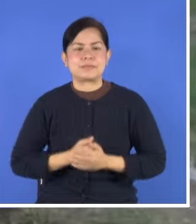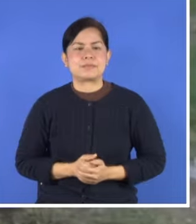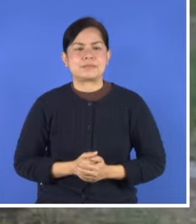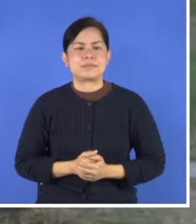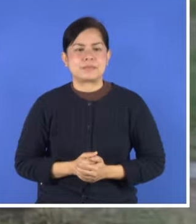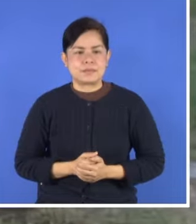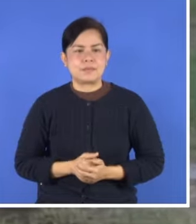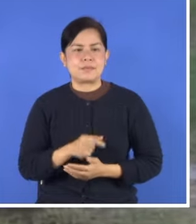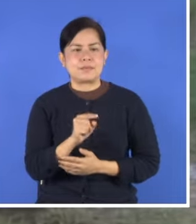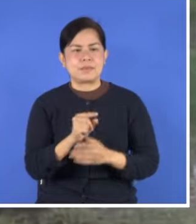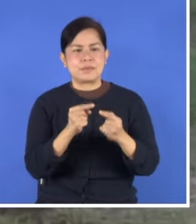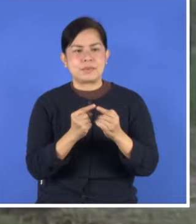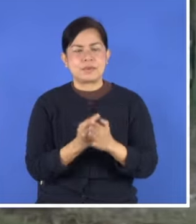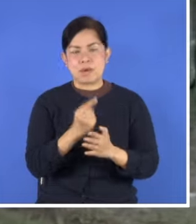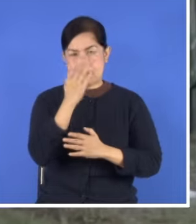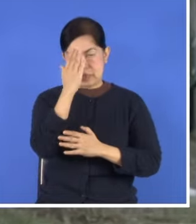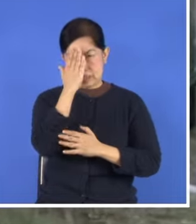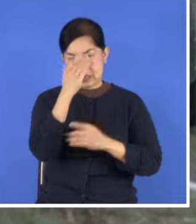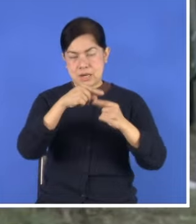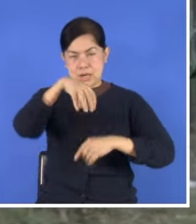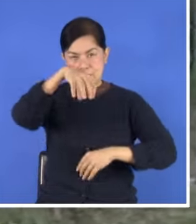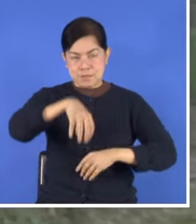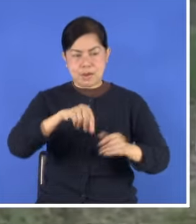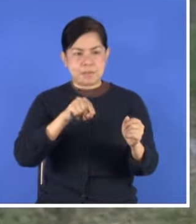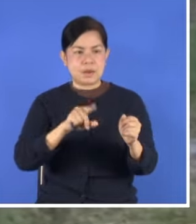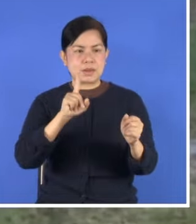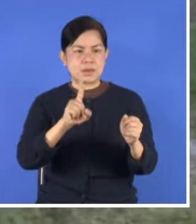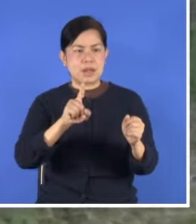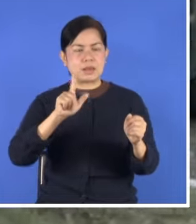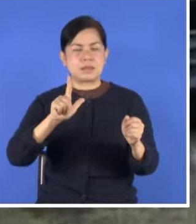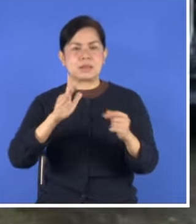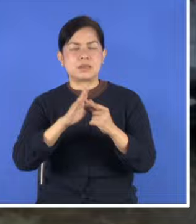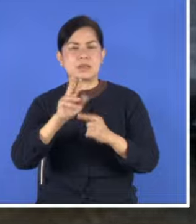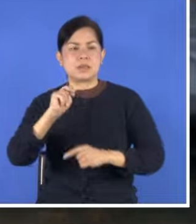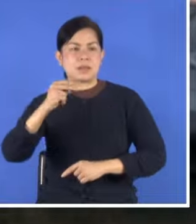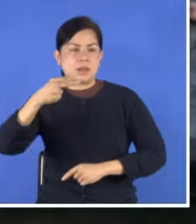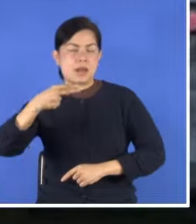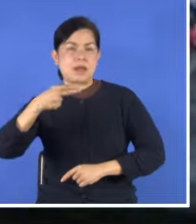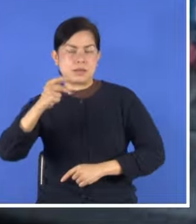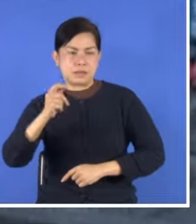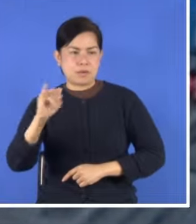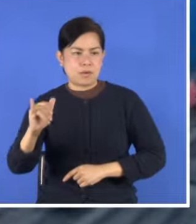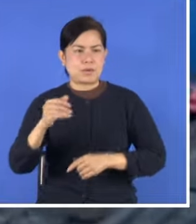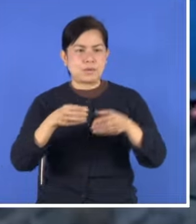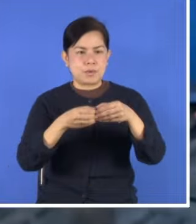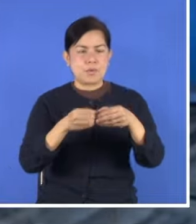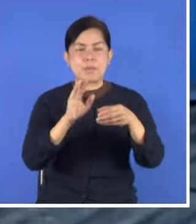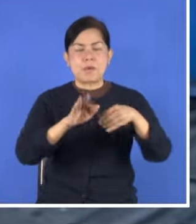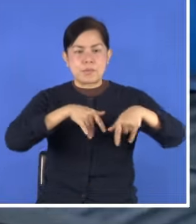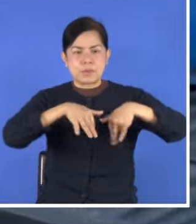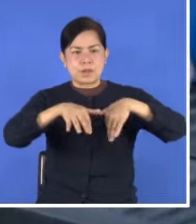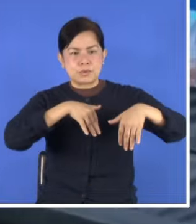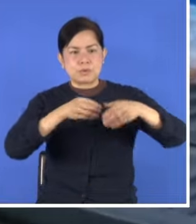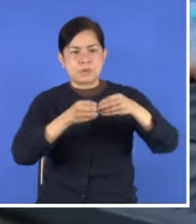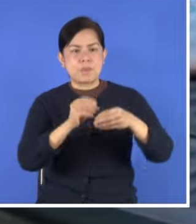แห่บริเวณที่หน้าหน้าวกาอำเภอด่านลานหอยเคลื่อนขบวนเผ่านตลาดผ่านร้านค้ามีประชาชนนักท่องเที่ยวมาเฝ้ารอชมและก็